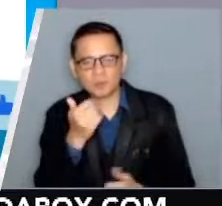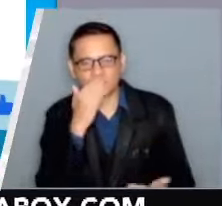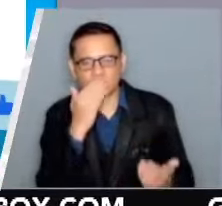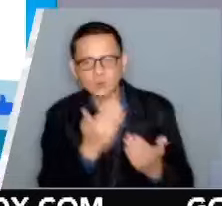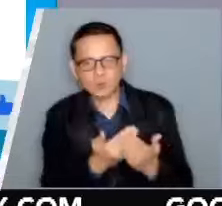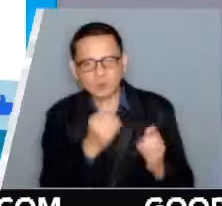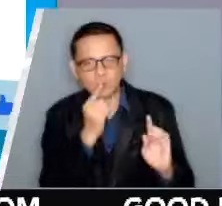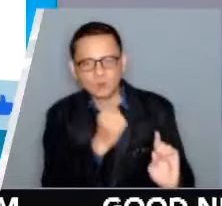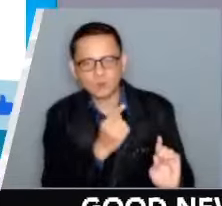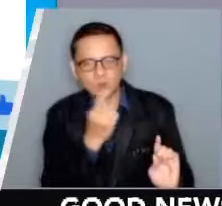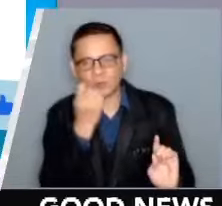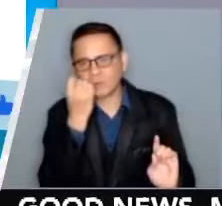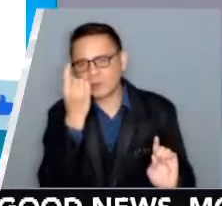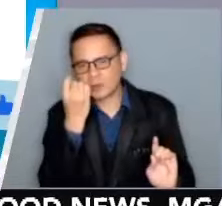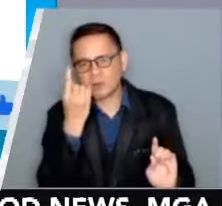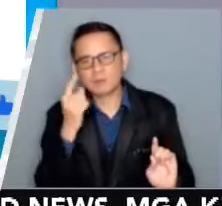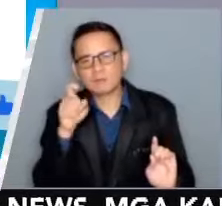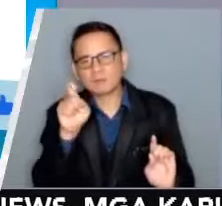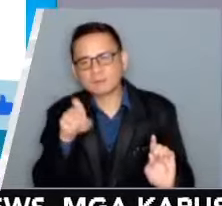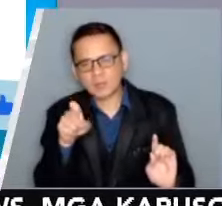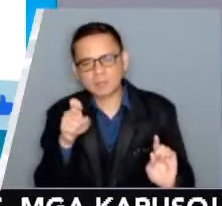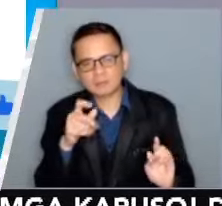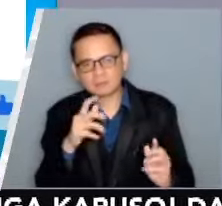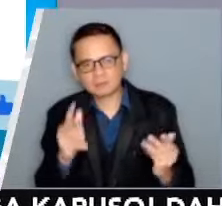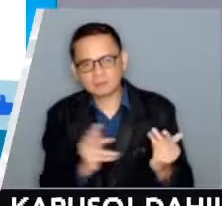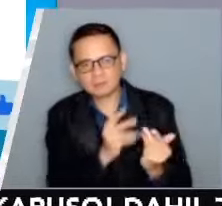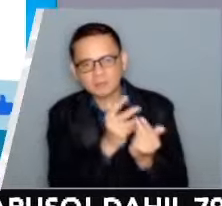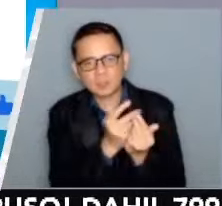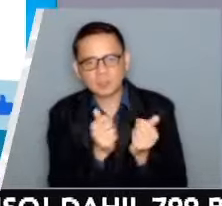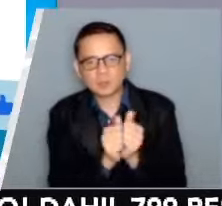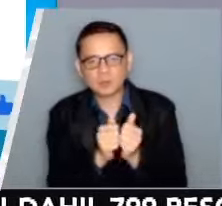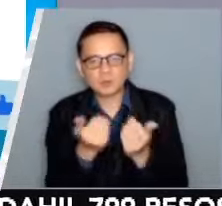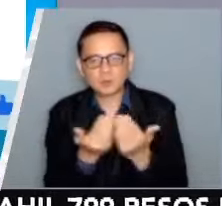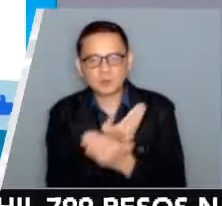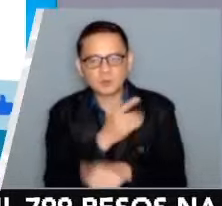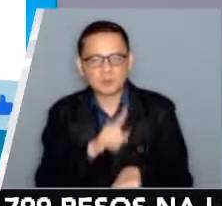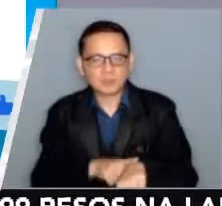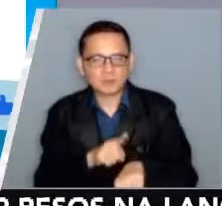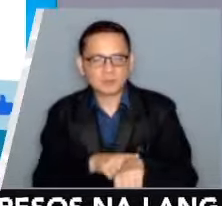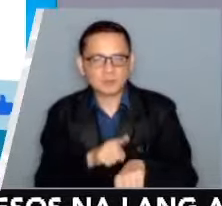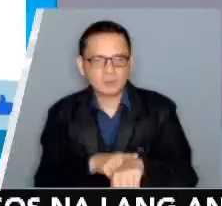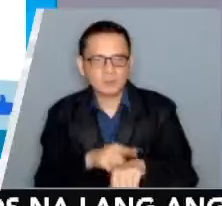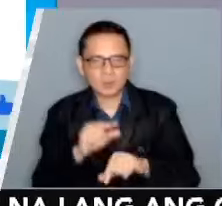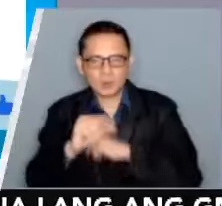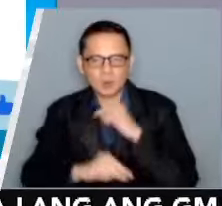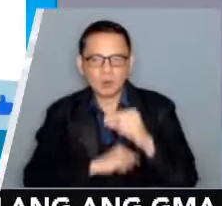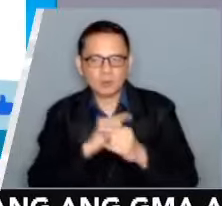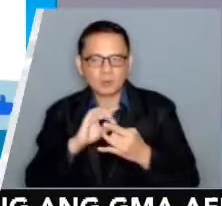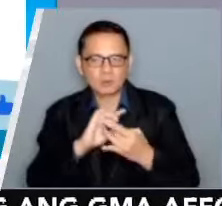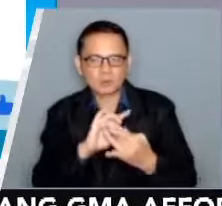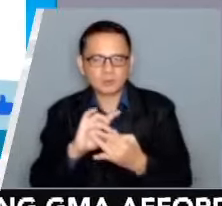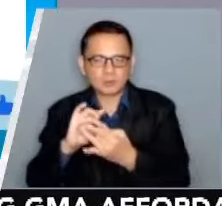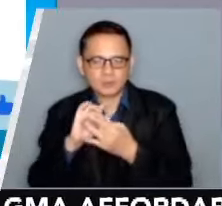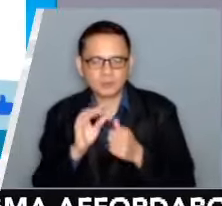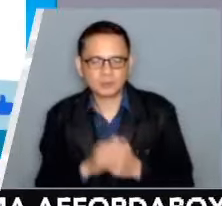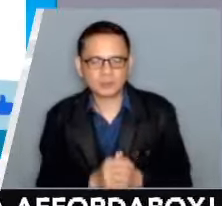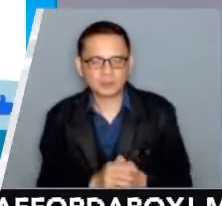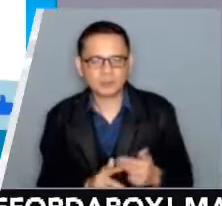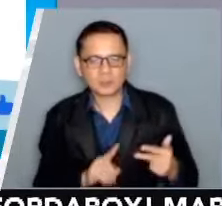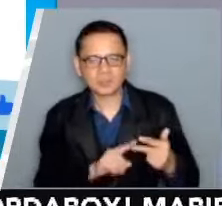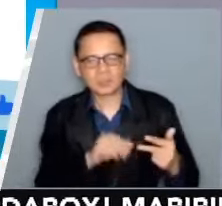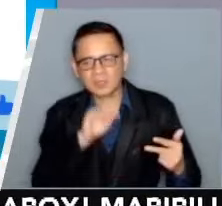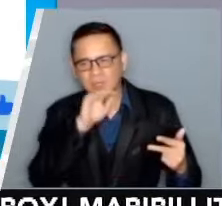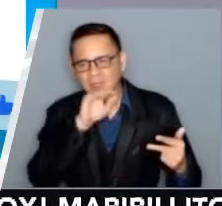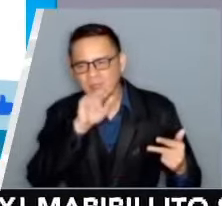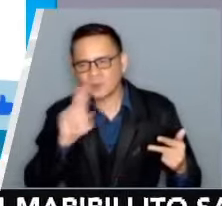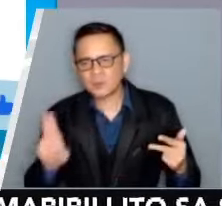na rin tayo sa pagbabago ng panahon at globalisasyon. Ang sabi naman ni Cherry Mahilom, sobrang pahirap ang paggamit ng